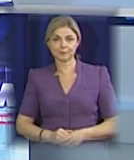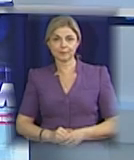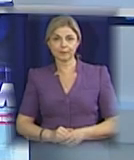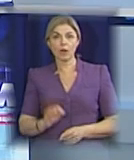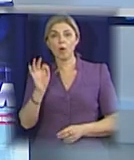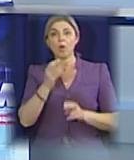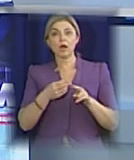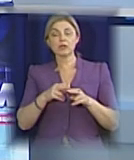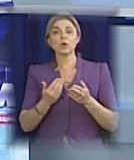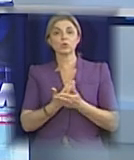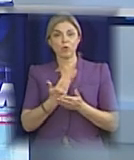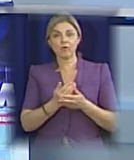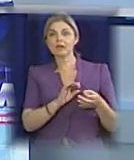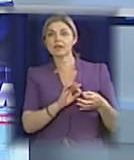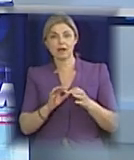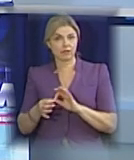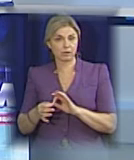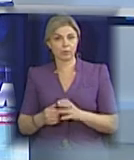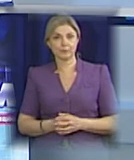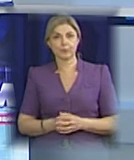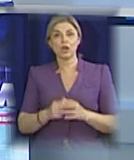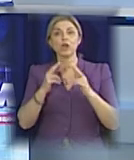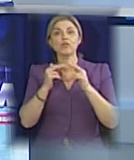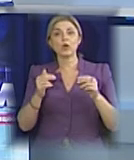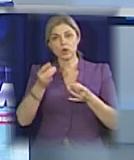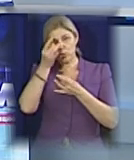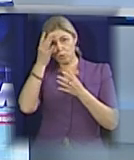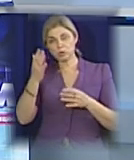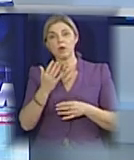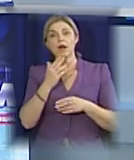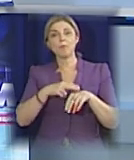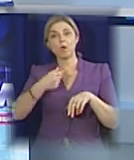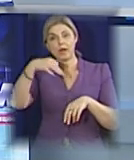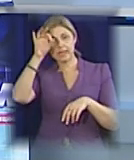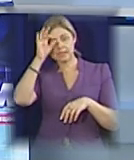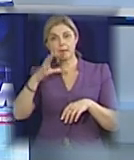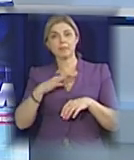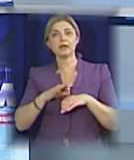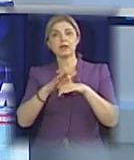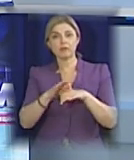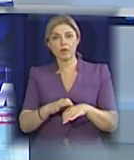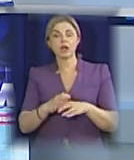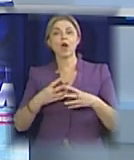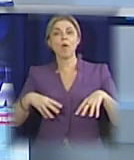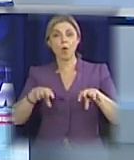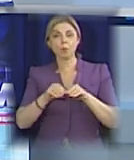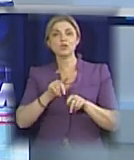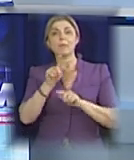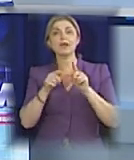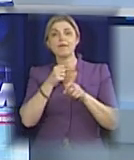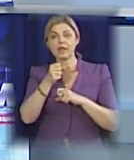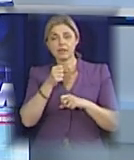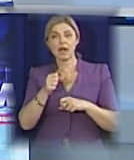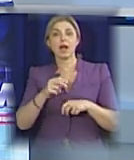Про ці та інші події більш докладно. У Палаці культури Національної поліції сьогодні відбувся спільний брифінг керівників